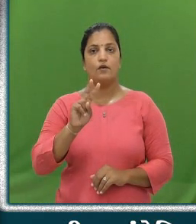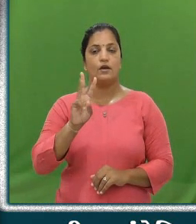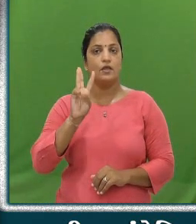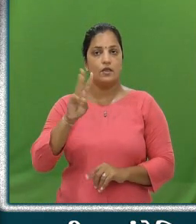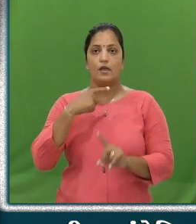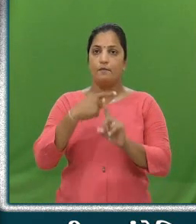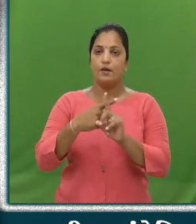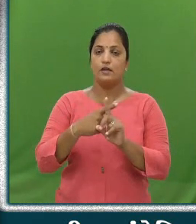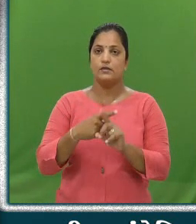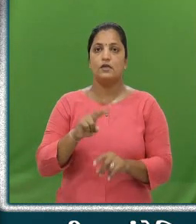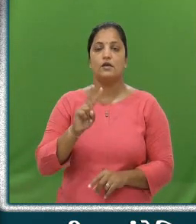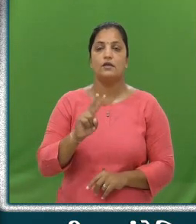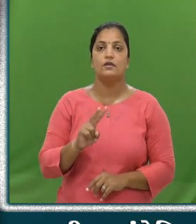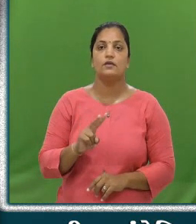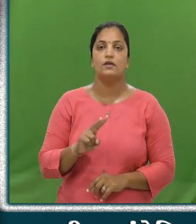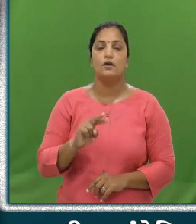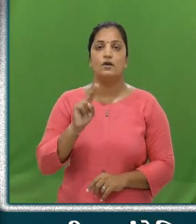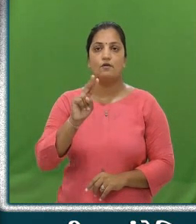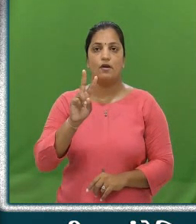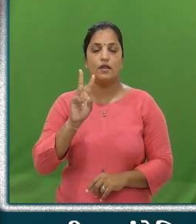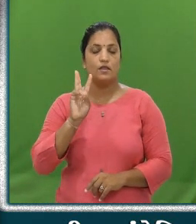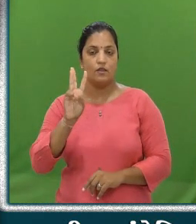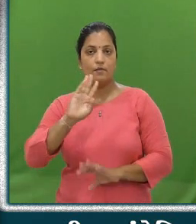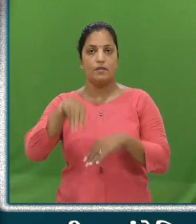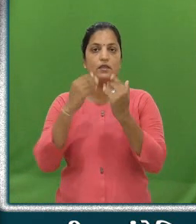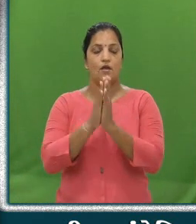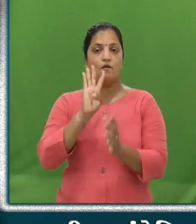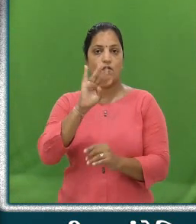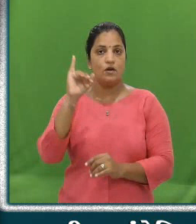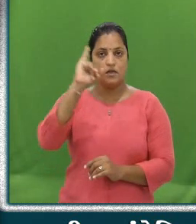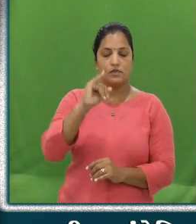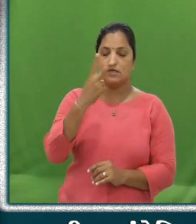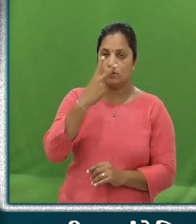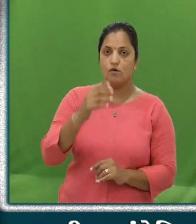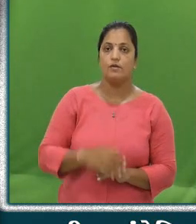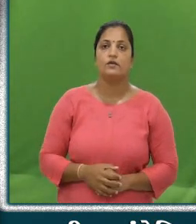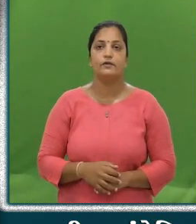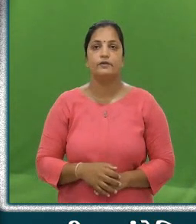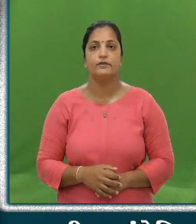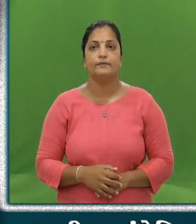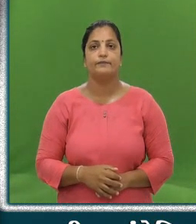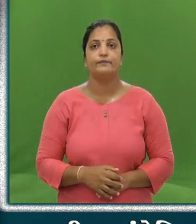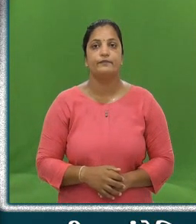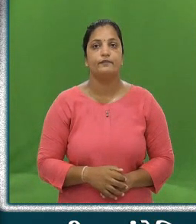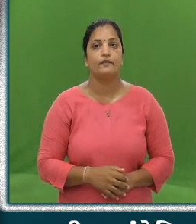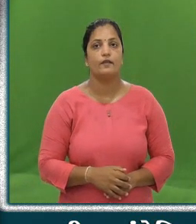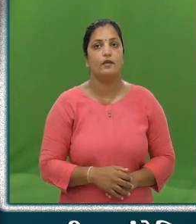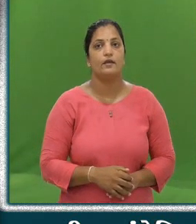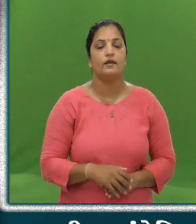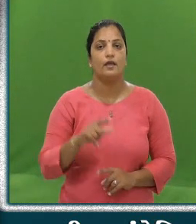એટલે 23 દૂ 46 રંગસૂત્રો આ રીતે જોવા મળતા હોય છે ફક્ત જે કહેવામાં આવે છે